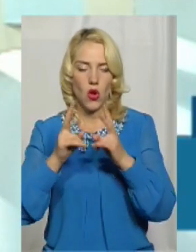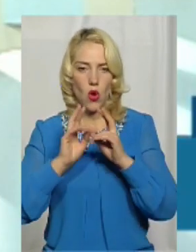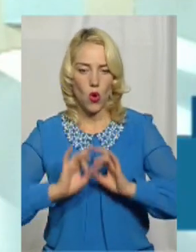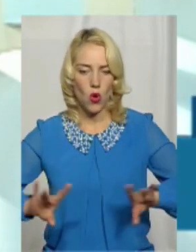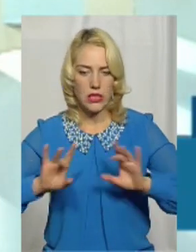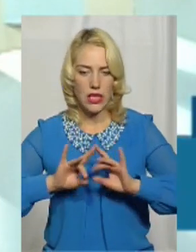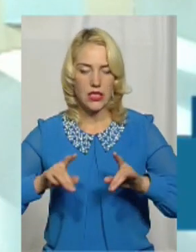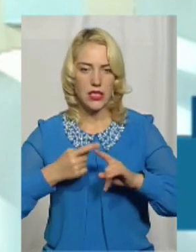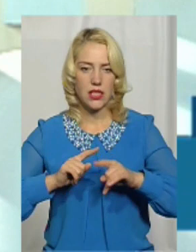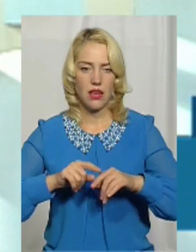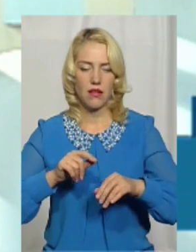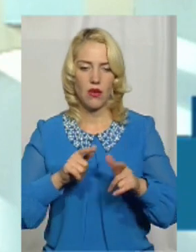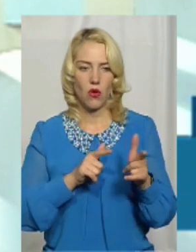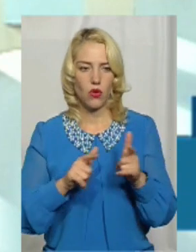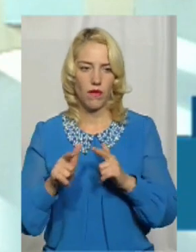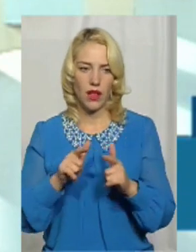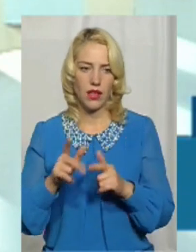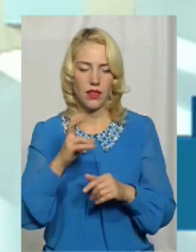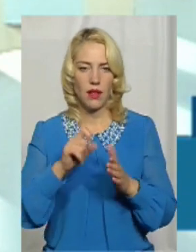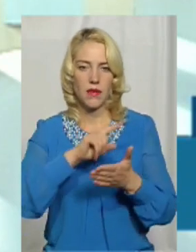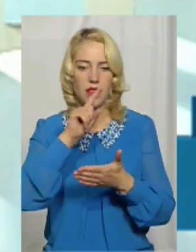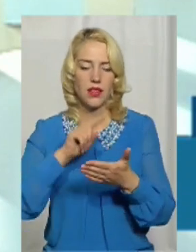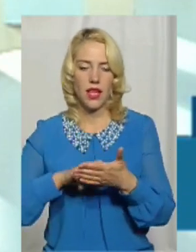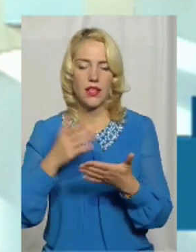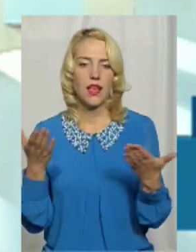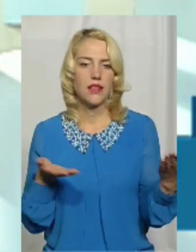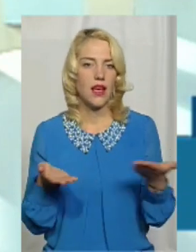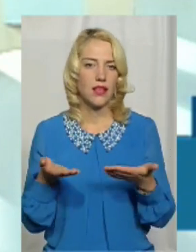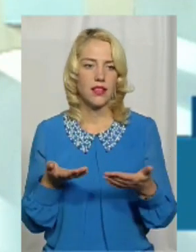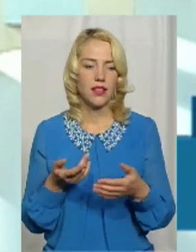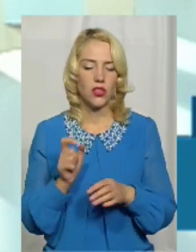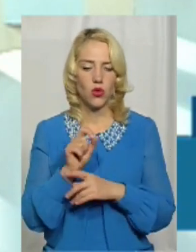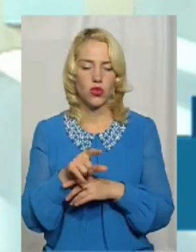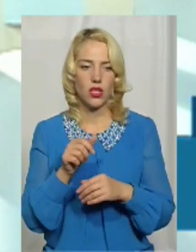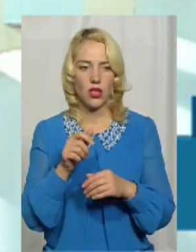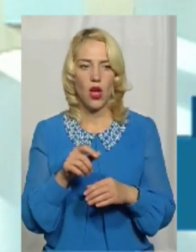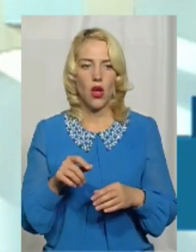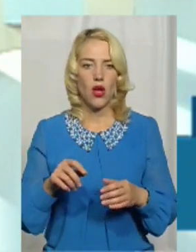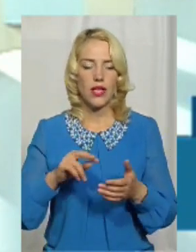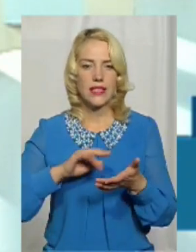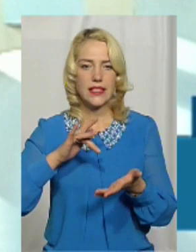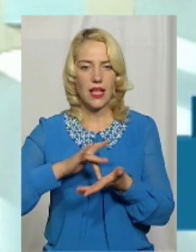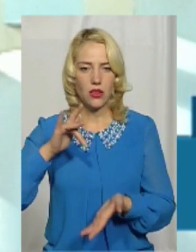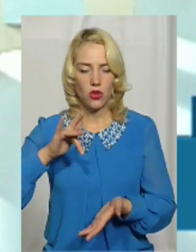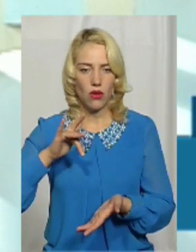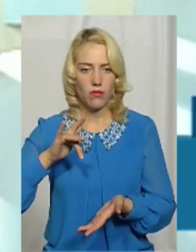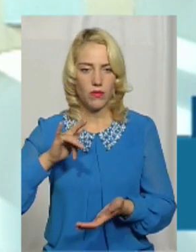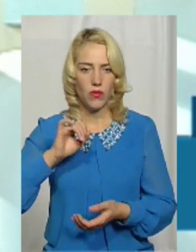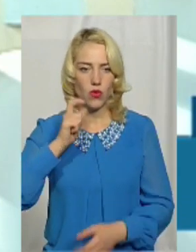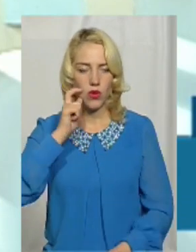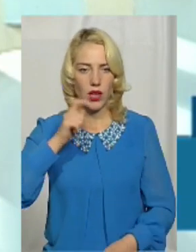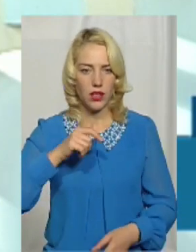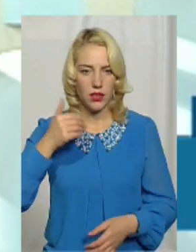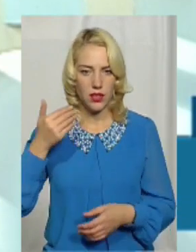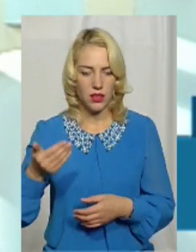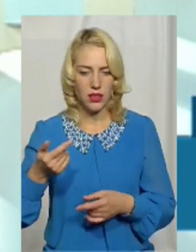готував консультації на питання, які йому доручалися координаційним центром України